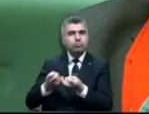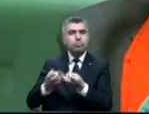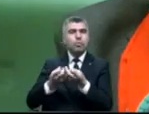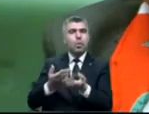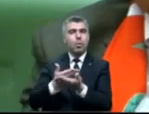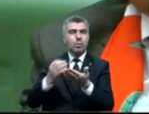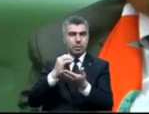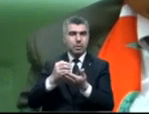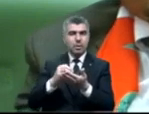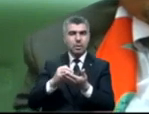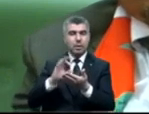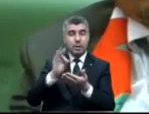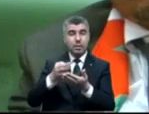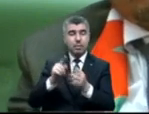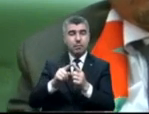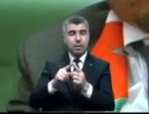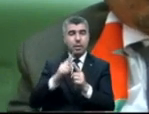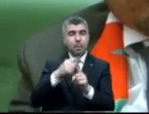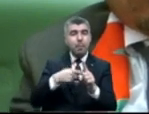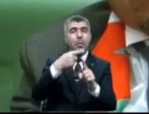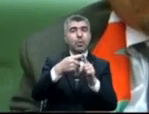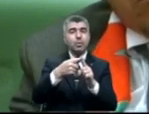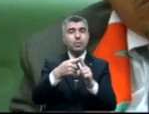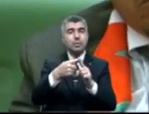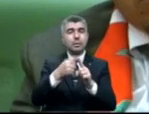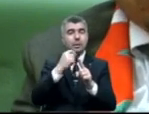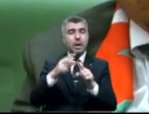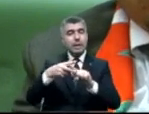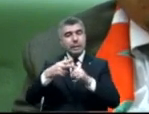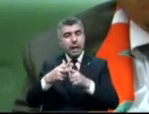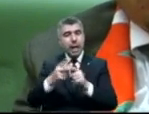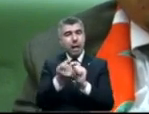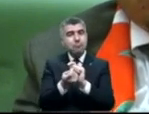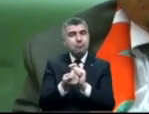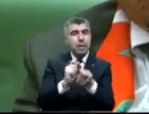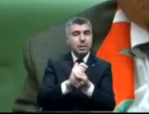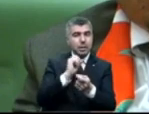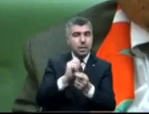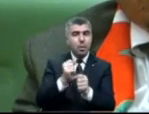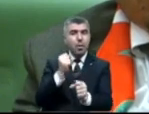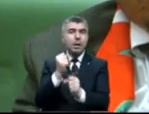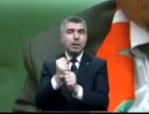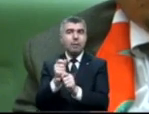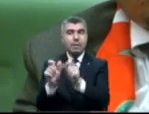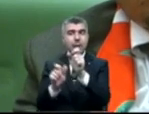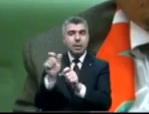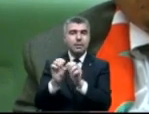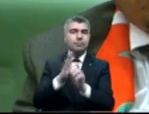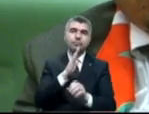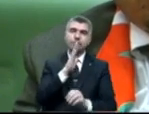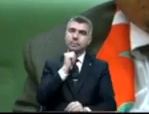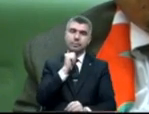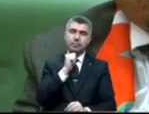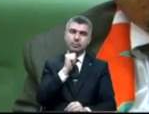المعدنية ديال بلادنا دون قيمة مضافة، دون صناعة تحويلية، دون تشغيل المطلوب، حيث